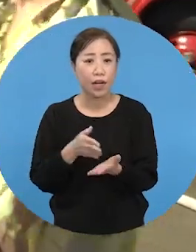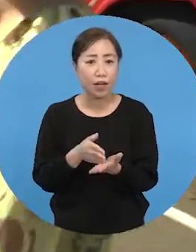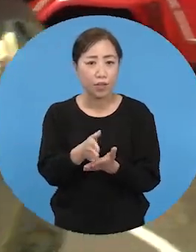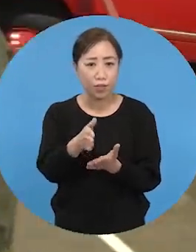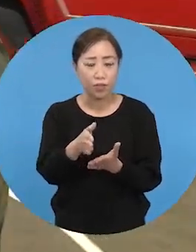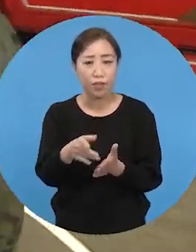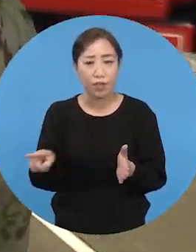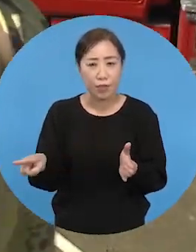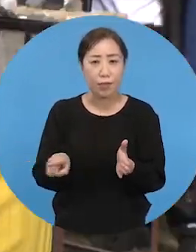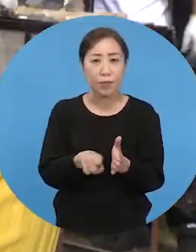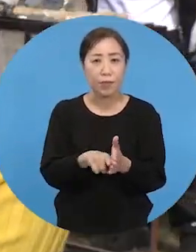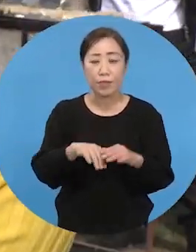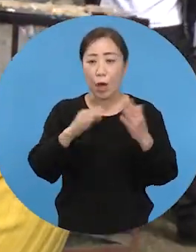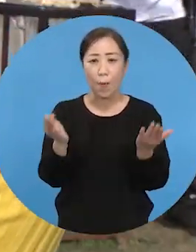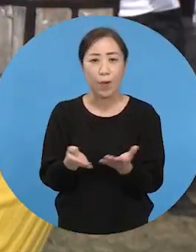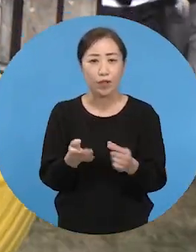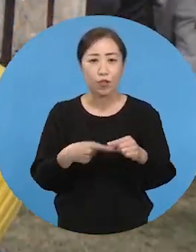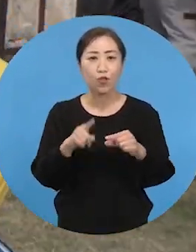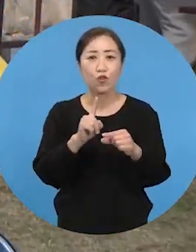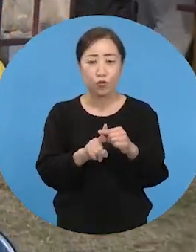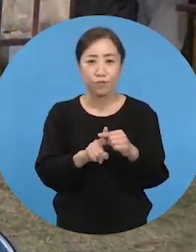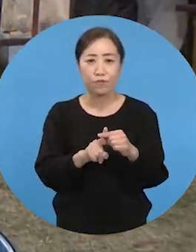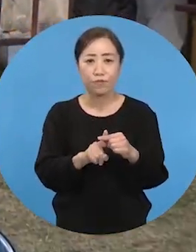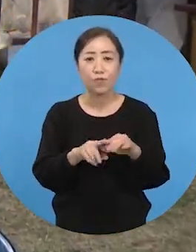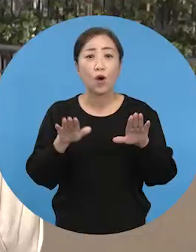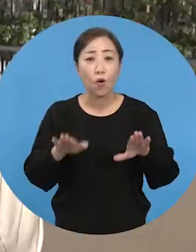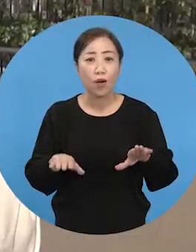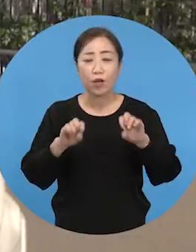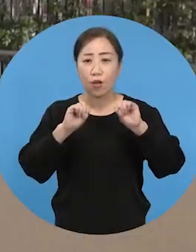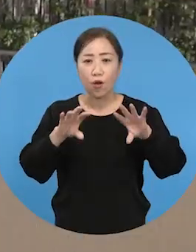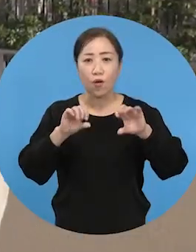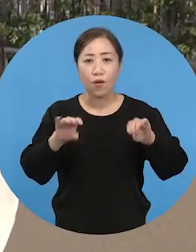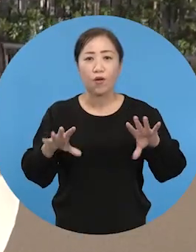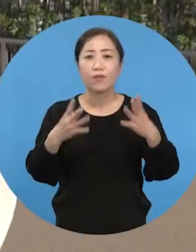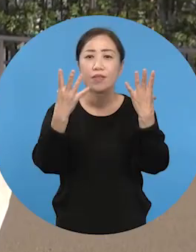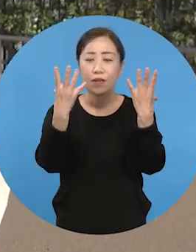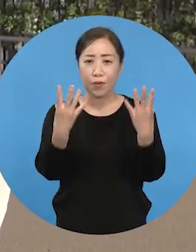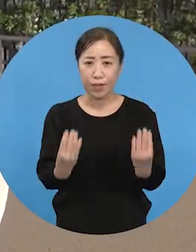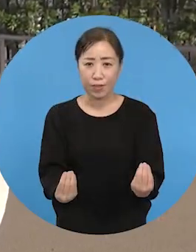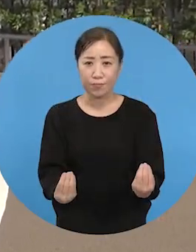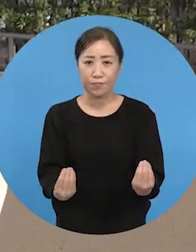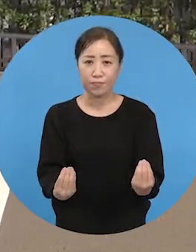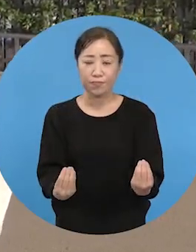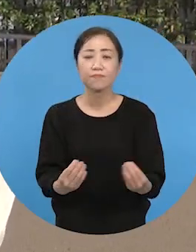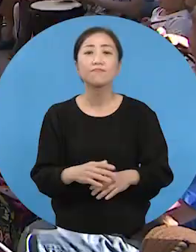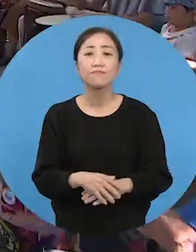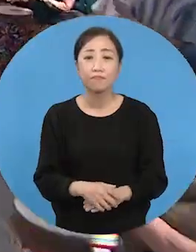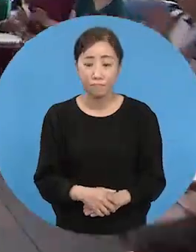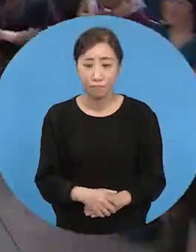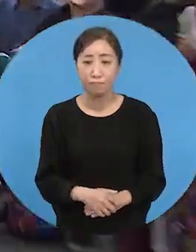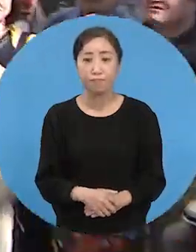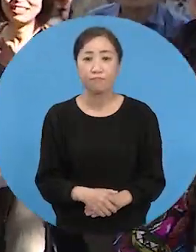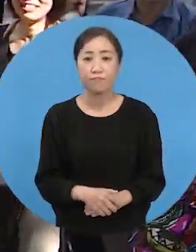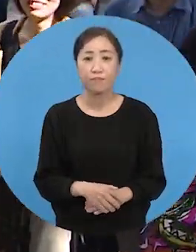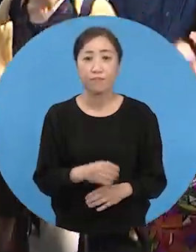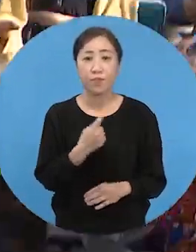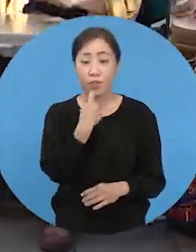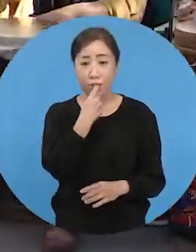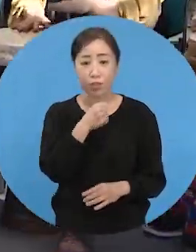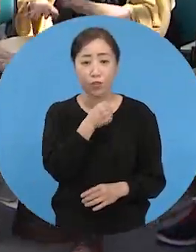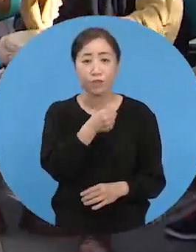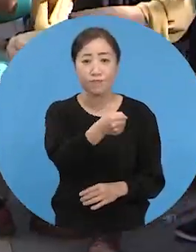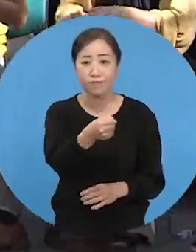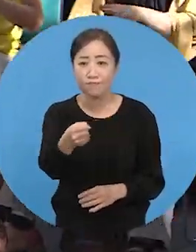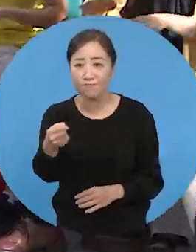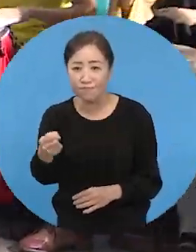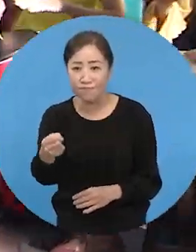ましたまるごと府中は今回の放送をもって終了させていただくことになりました。取材先の皆さ